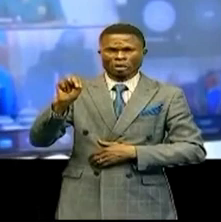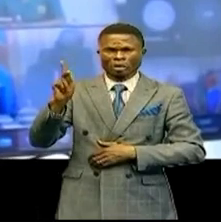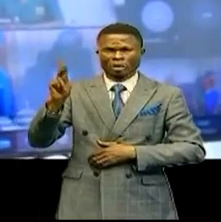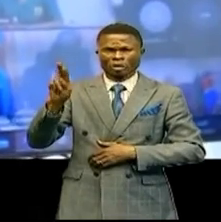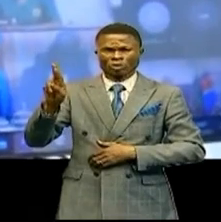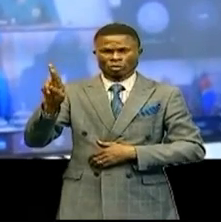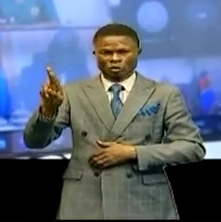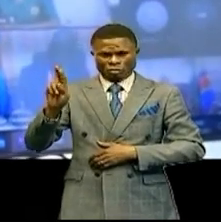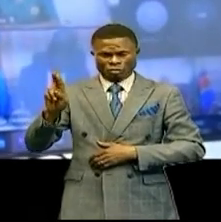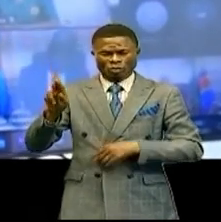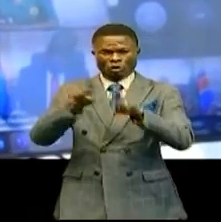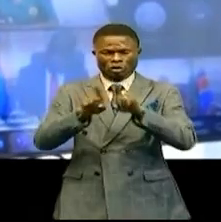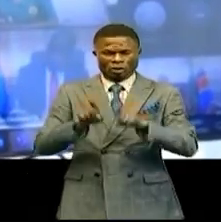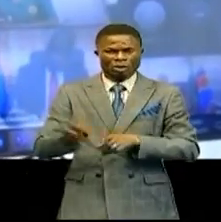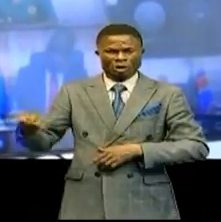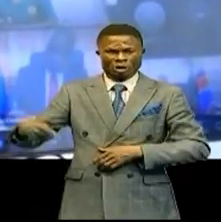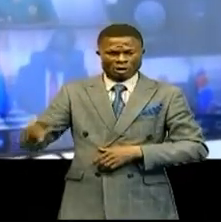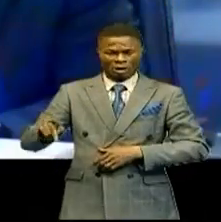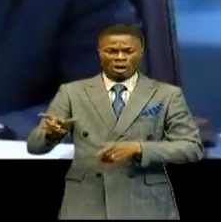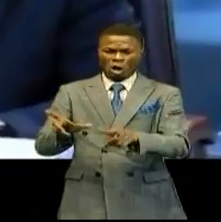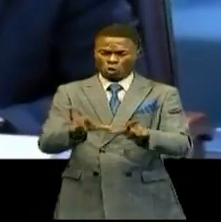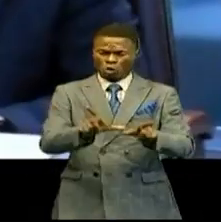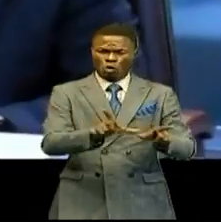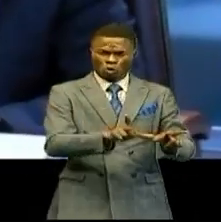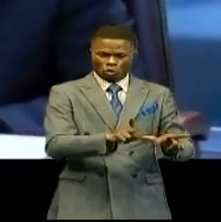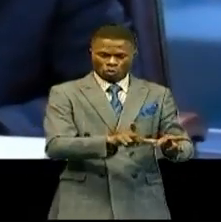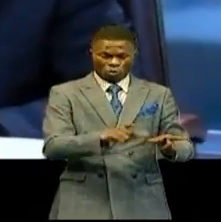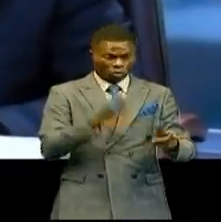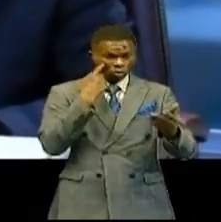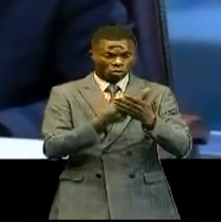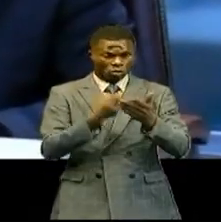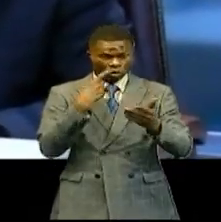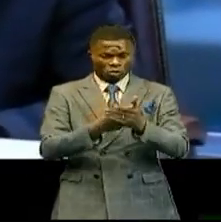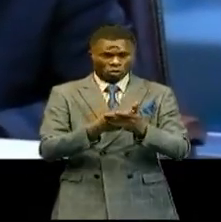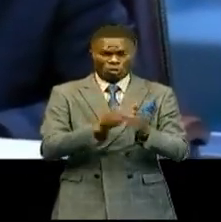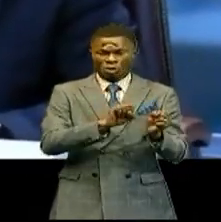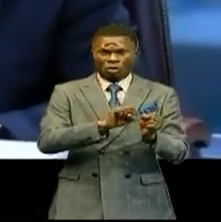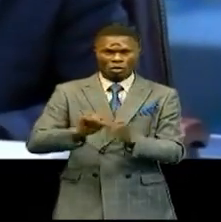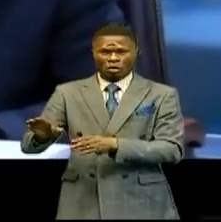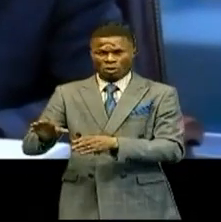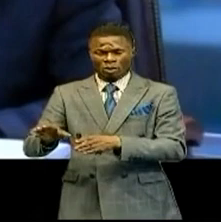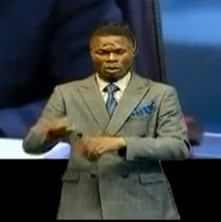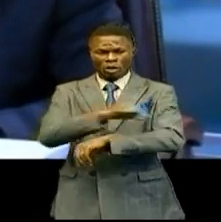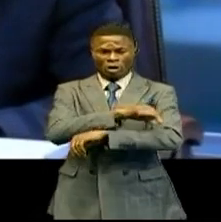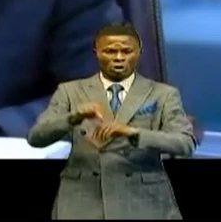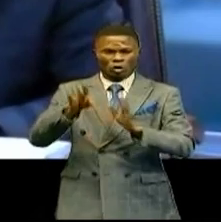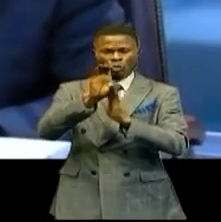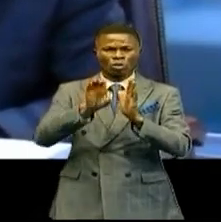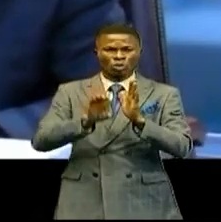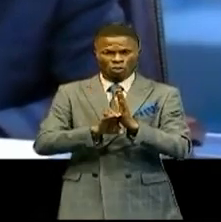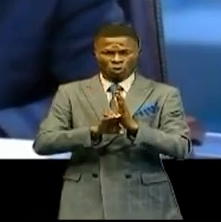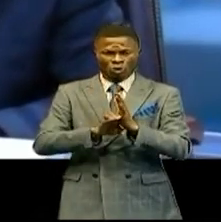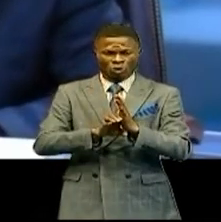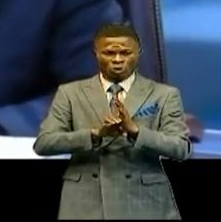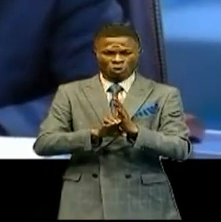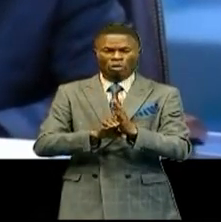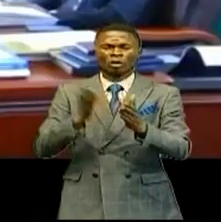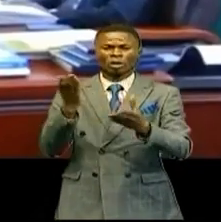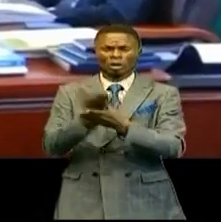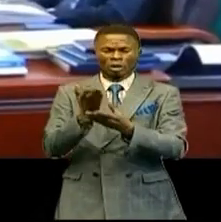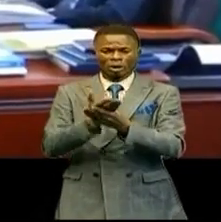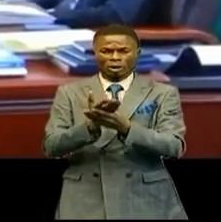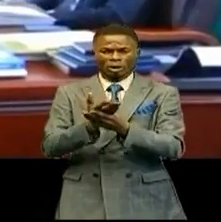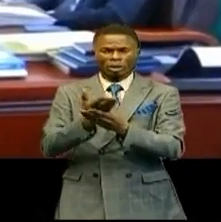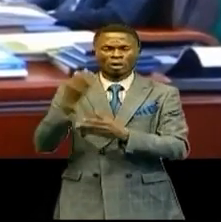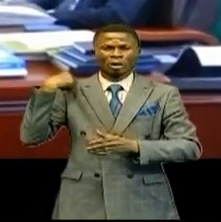que la province du Lualaba qui a été marquée par le rejet par la Cour constitutionnelle du recours introduit par